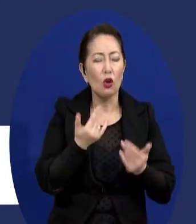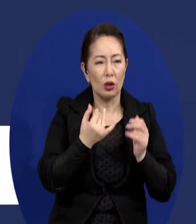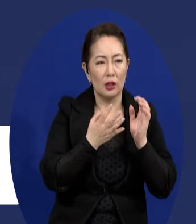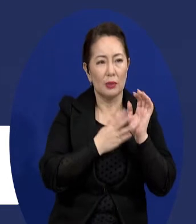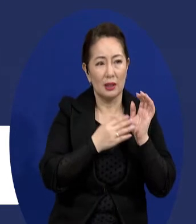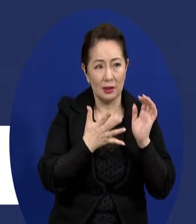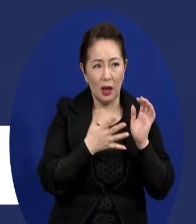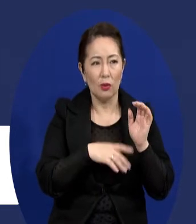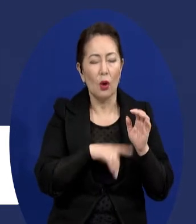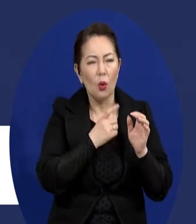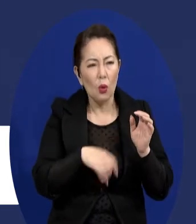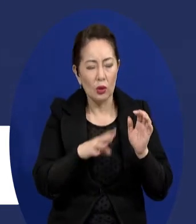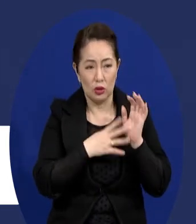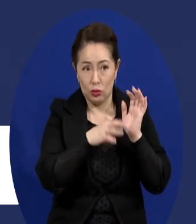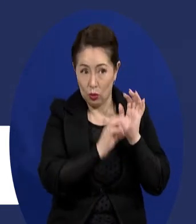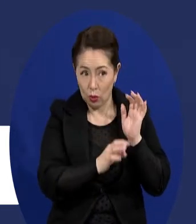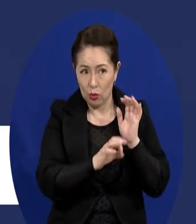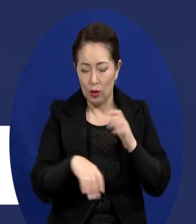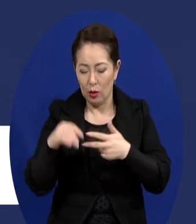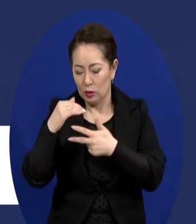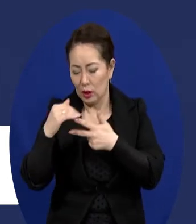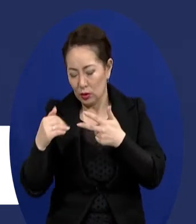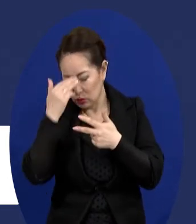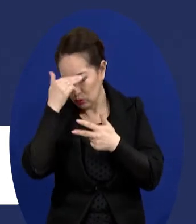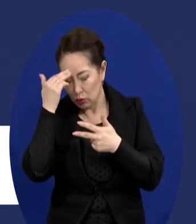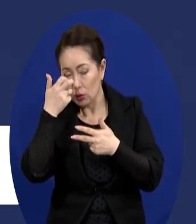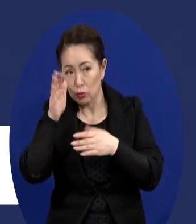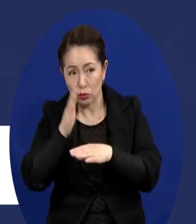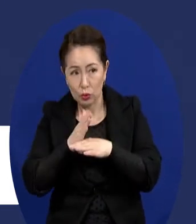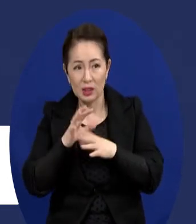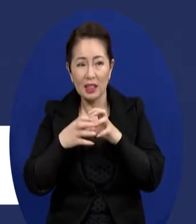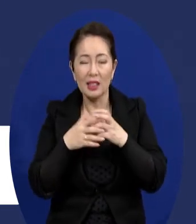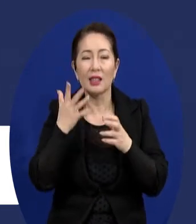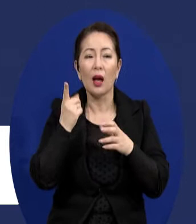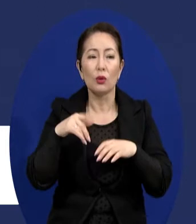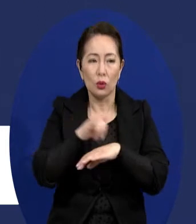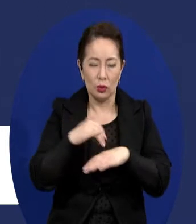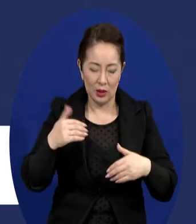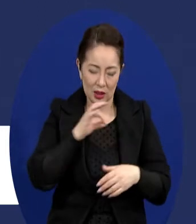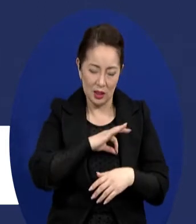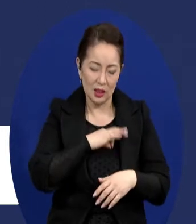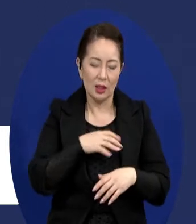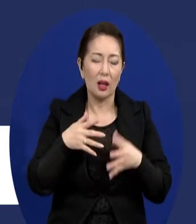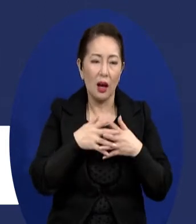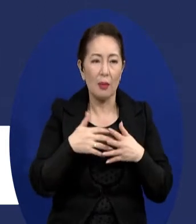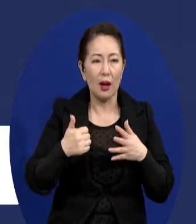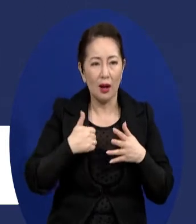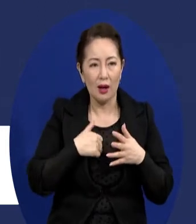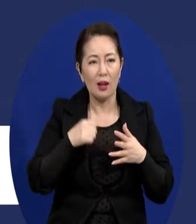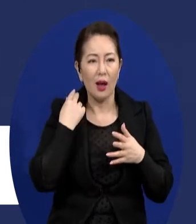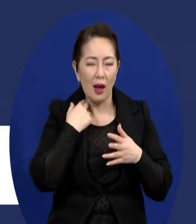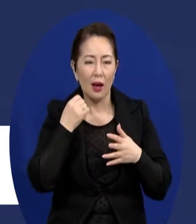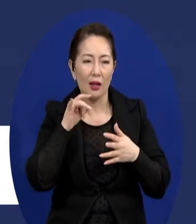дугаар шатны туршилт дууссан. Дэлхийн 51 улс хэрэглэж байна. Америк, Канада, Англи, Араб, Европ, Швейцар,